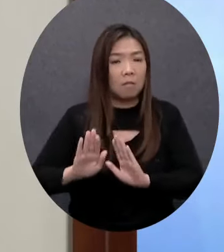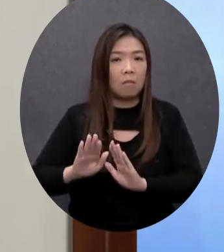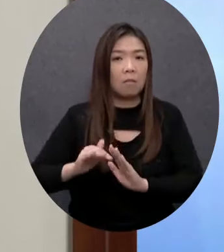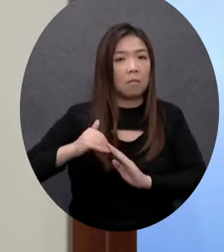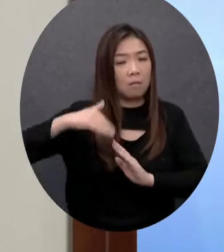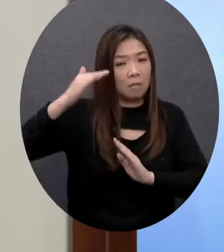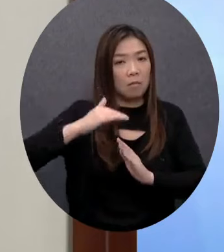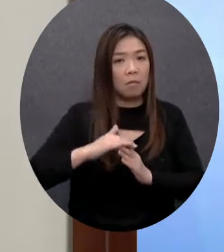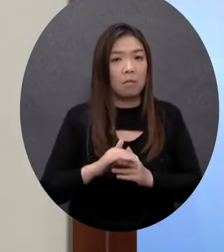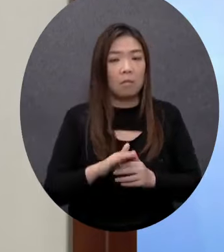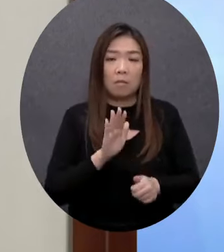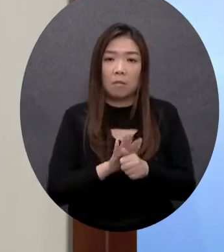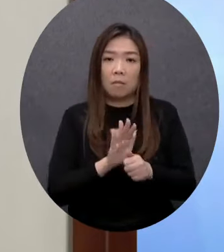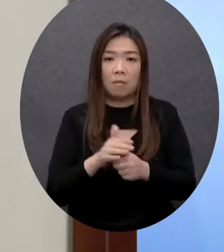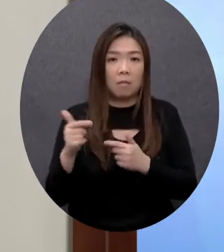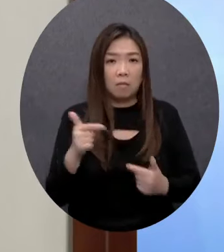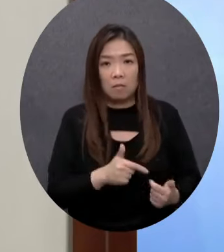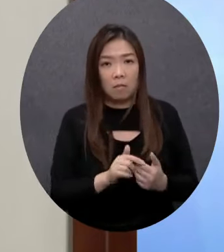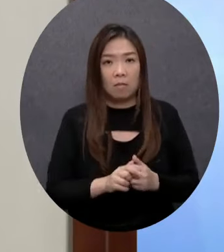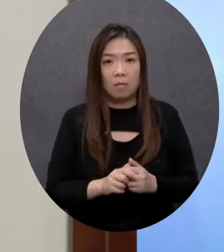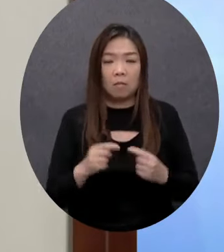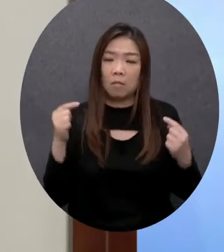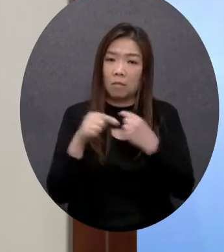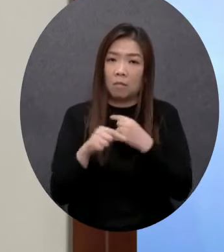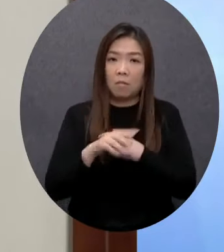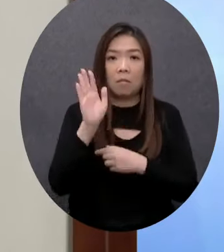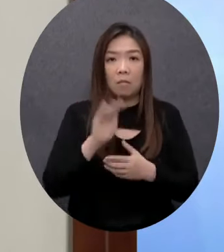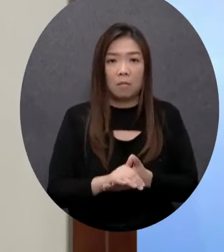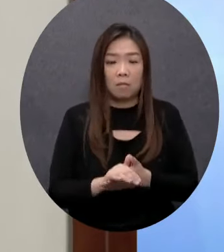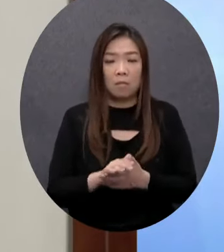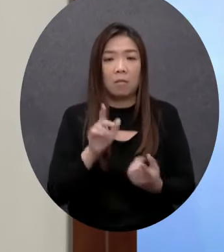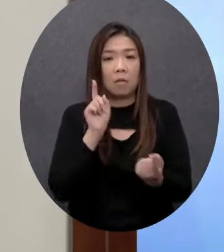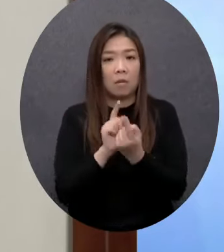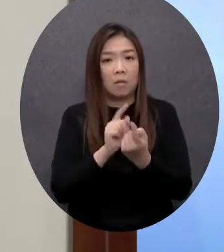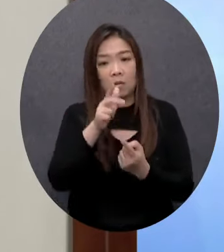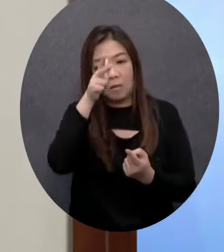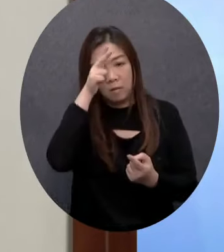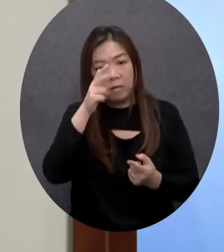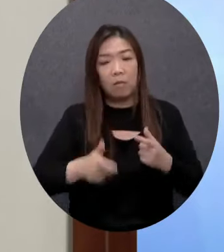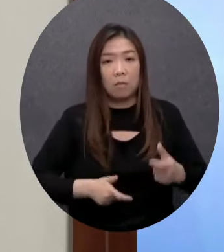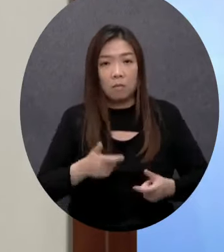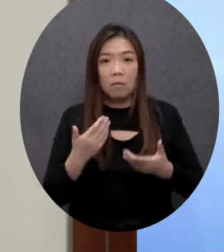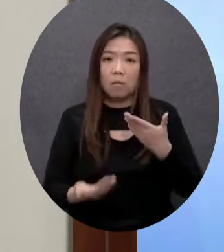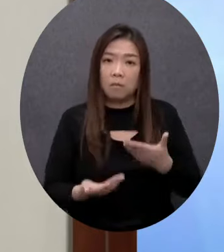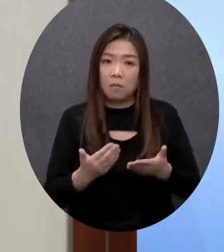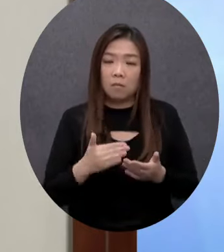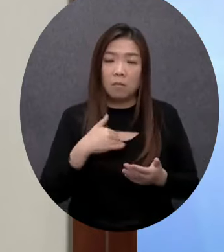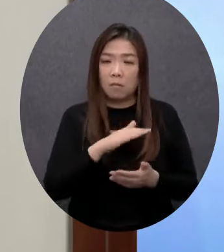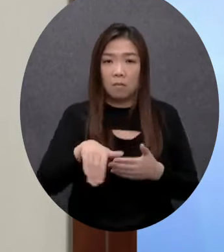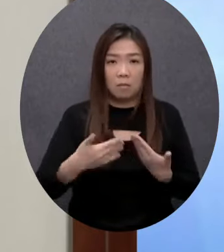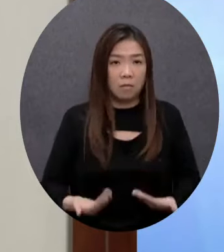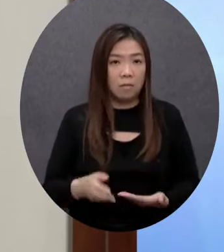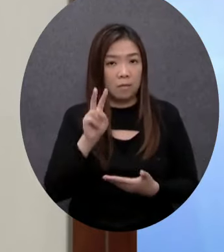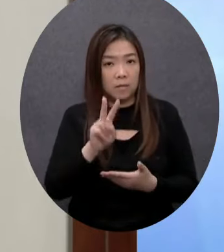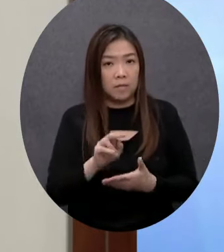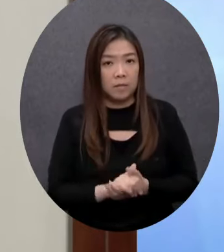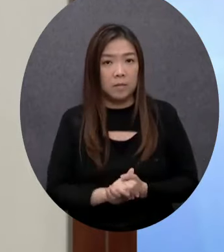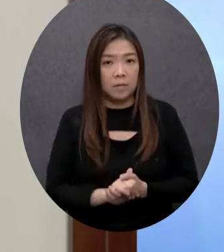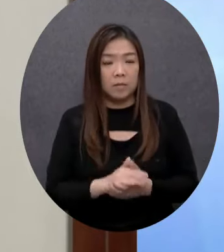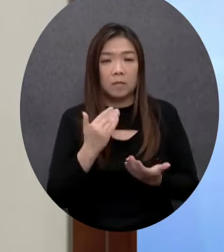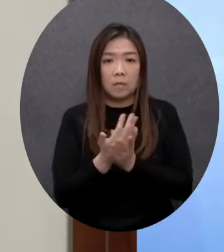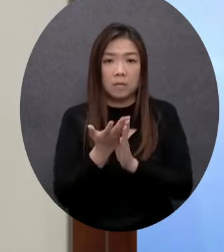住我們有足夠的流動性，是去應付政府開始又好，或者是我們現在見到的不同的